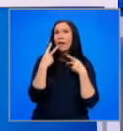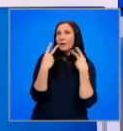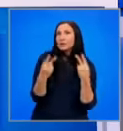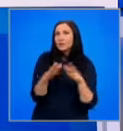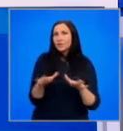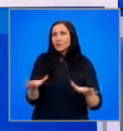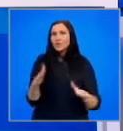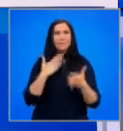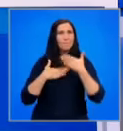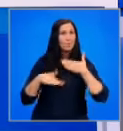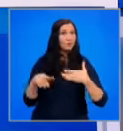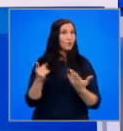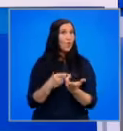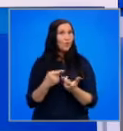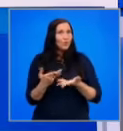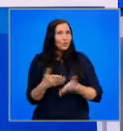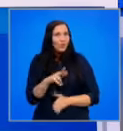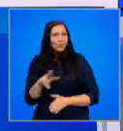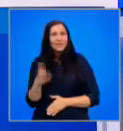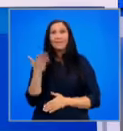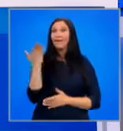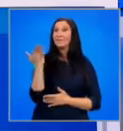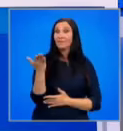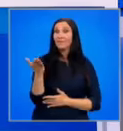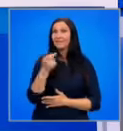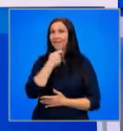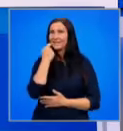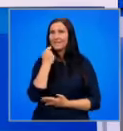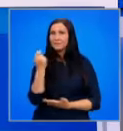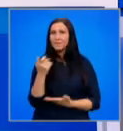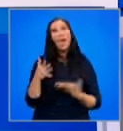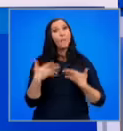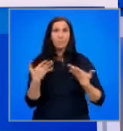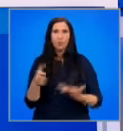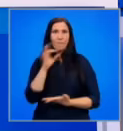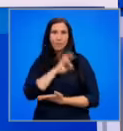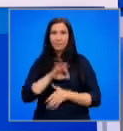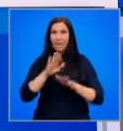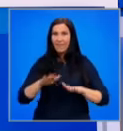Изглежда децата са по-спокойни, отколкото родителите на тези изпити.